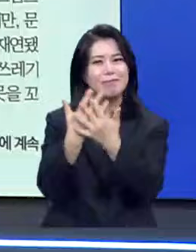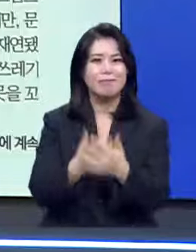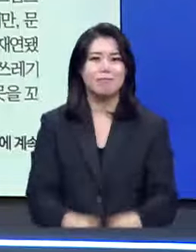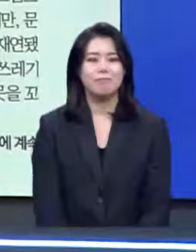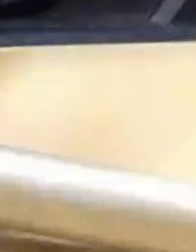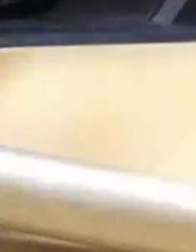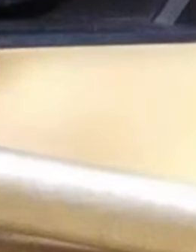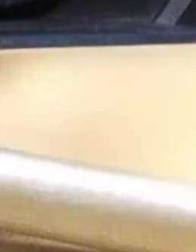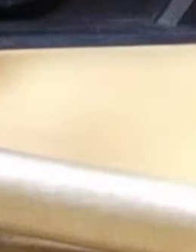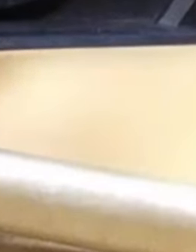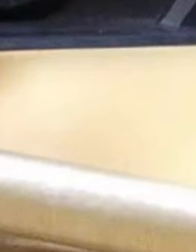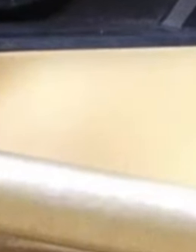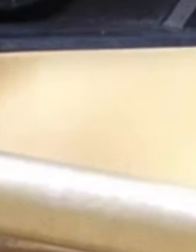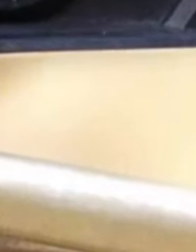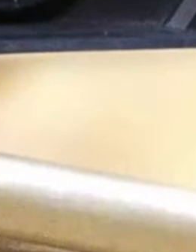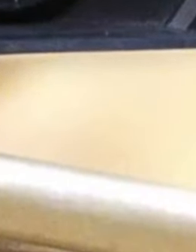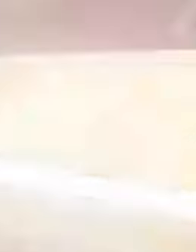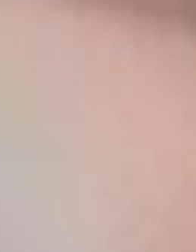그래서